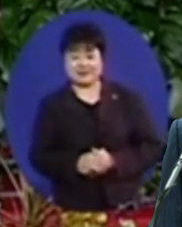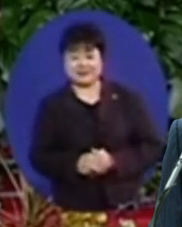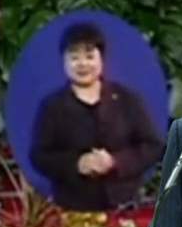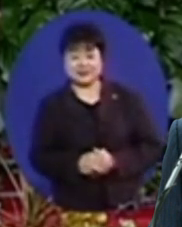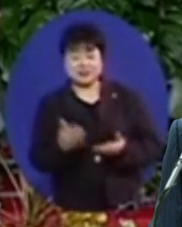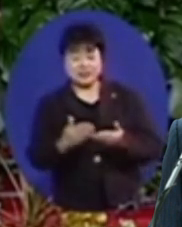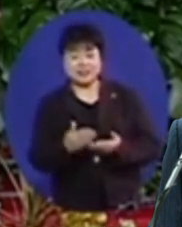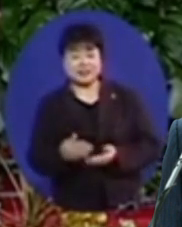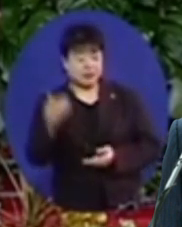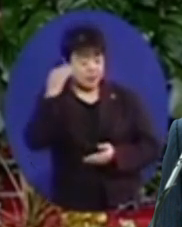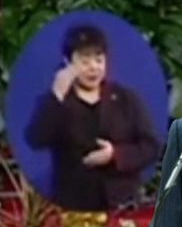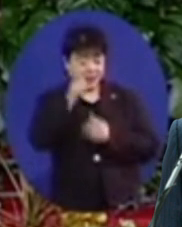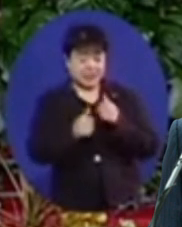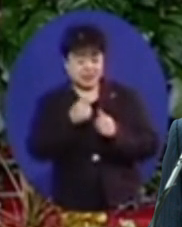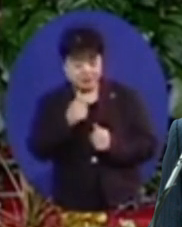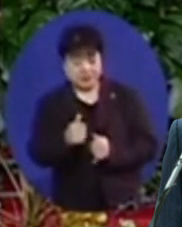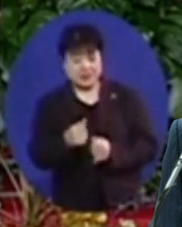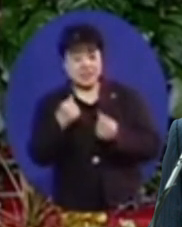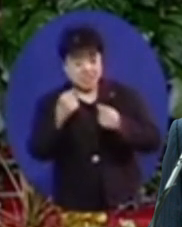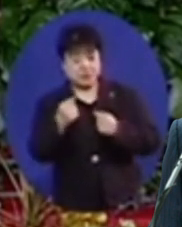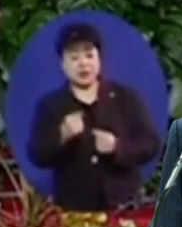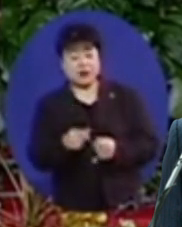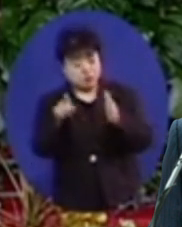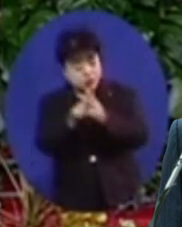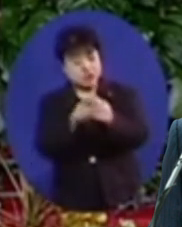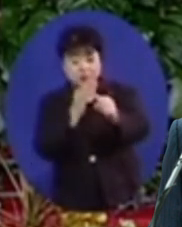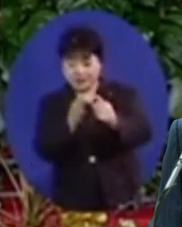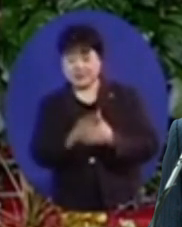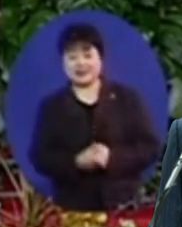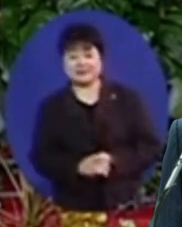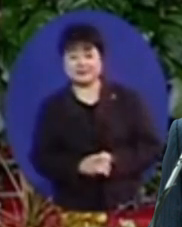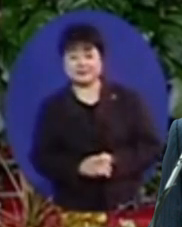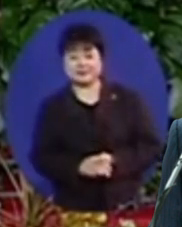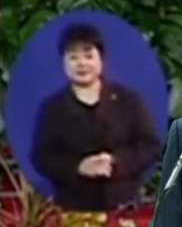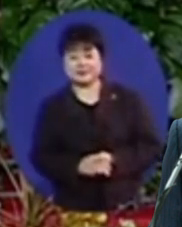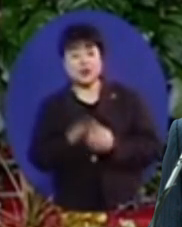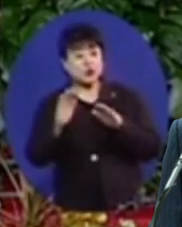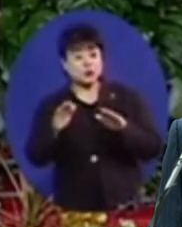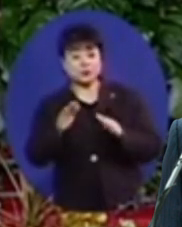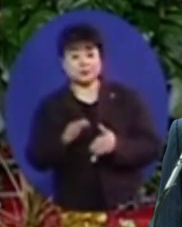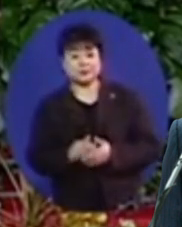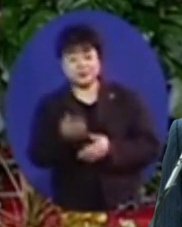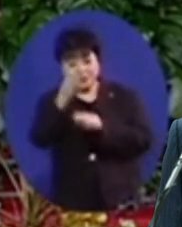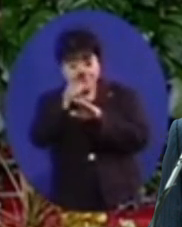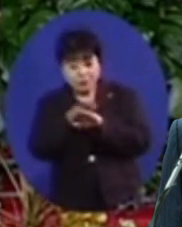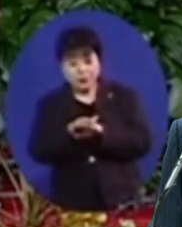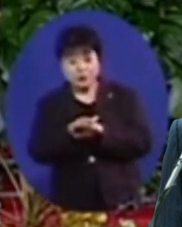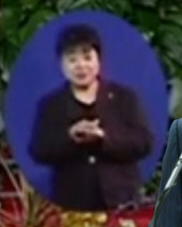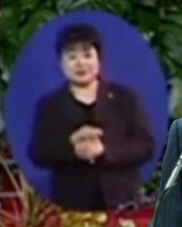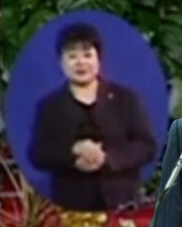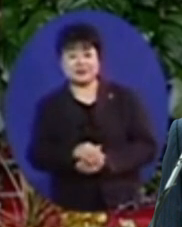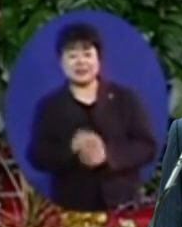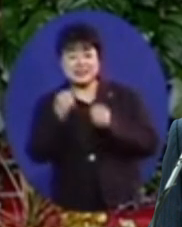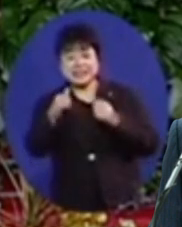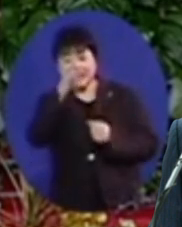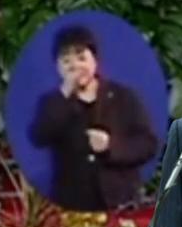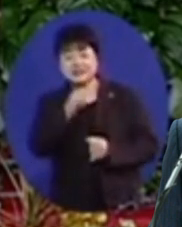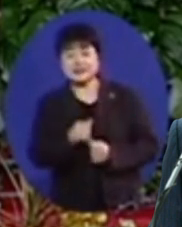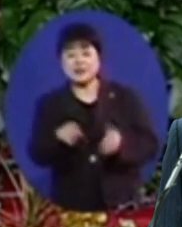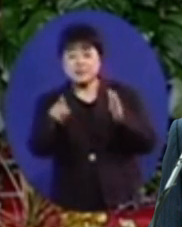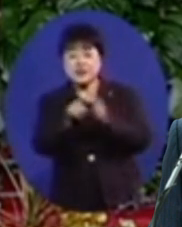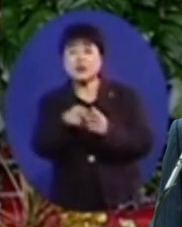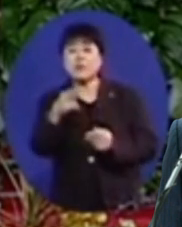일이 있어도 하나님이 여러분의 빽이라고 믿으십시오. 요사이 성도들이 점점 살아있는 실천적인